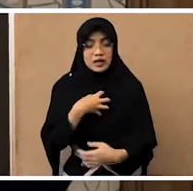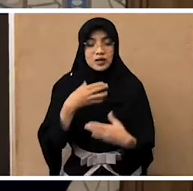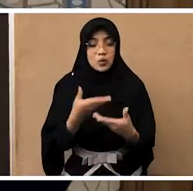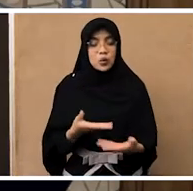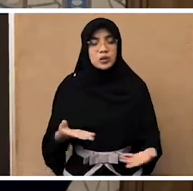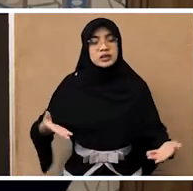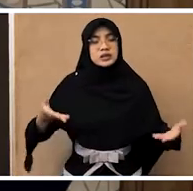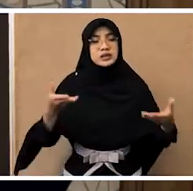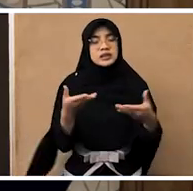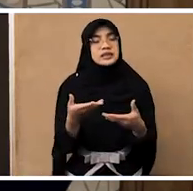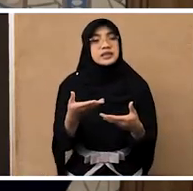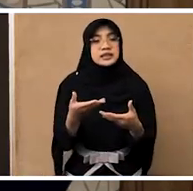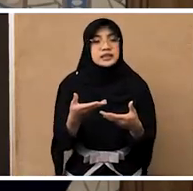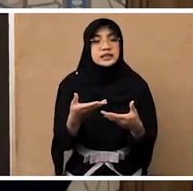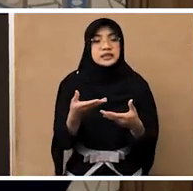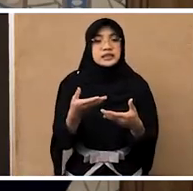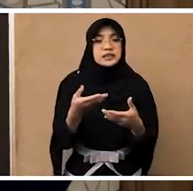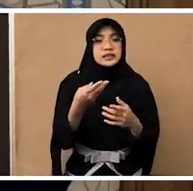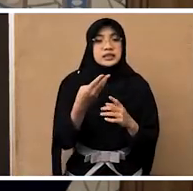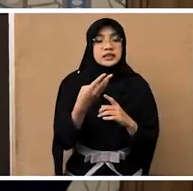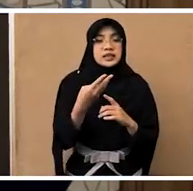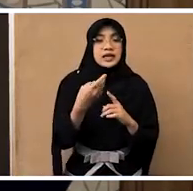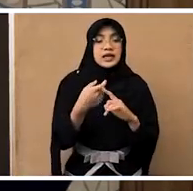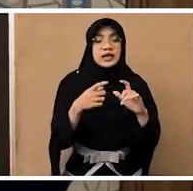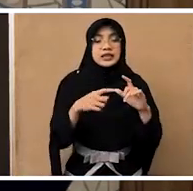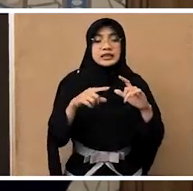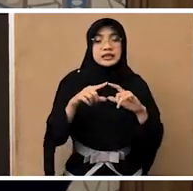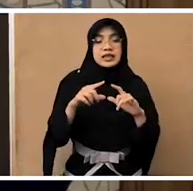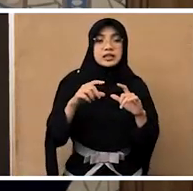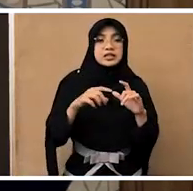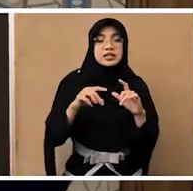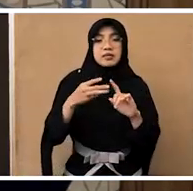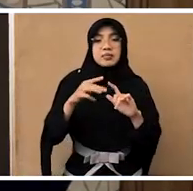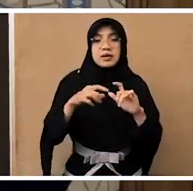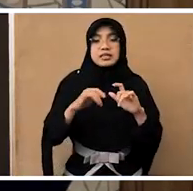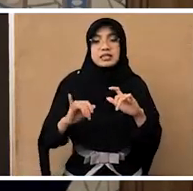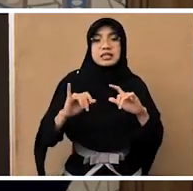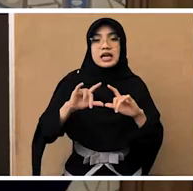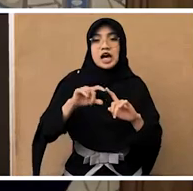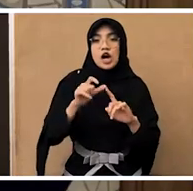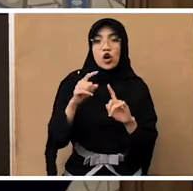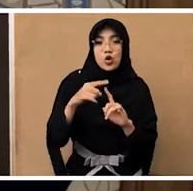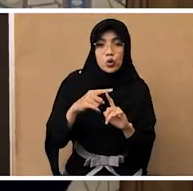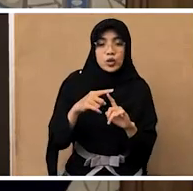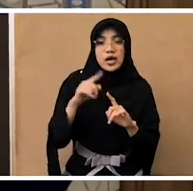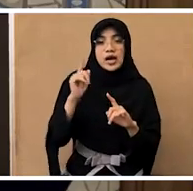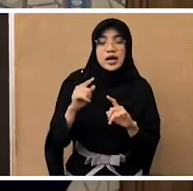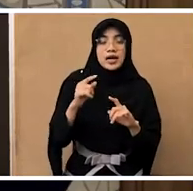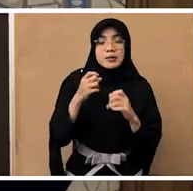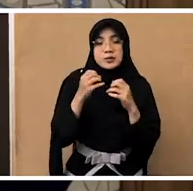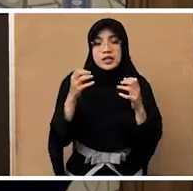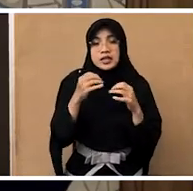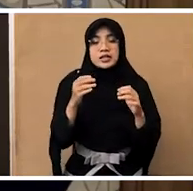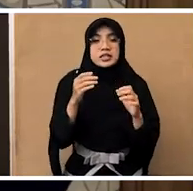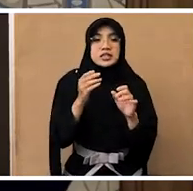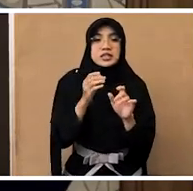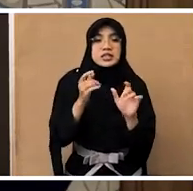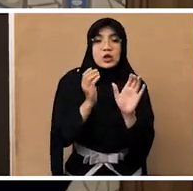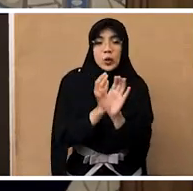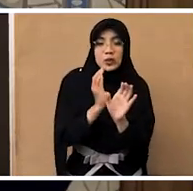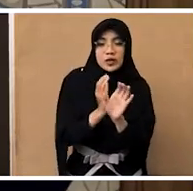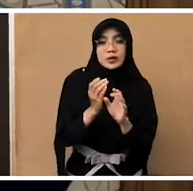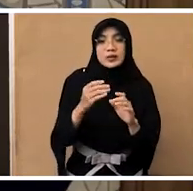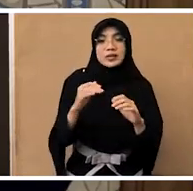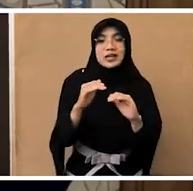keadaan eksaserbasi akut dan disertai gambaran psikotik dan atau disabilitas intelektual